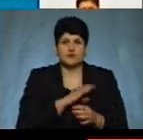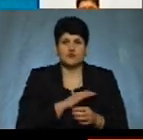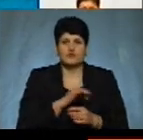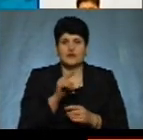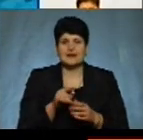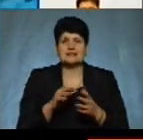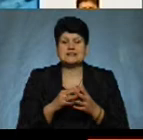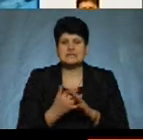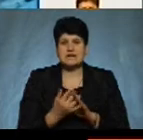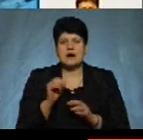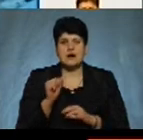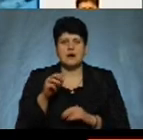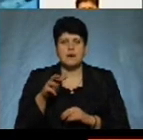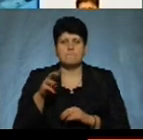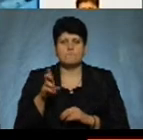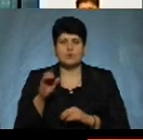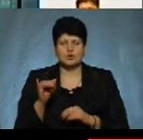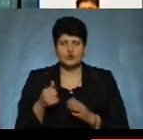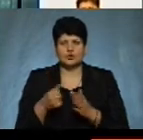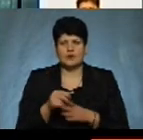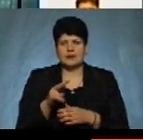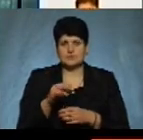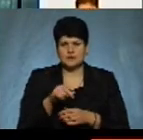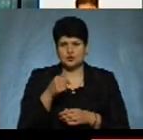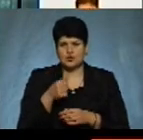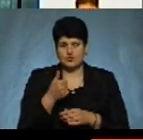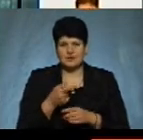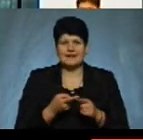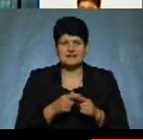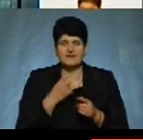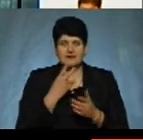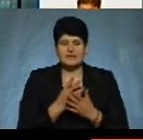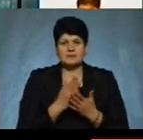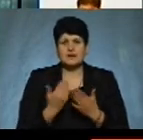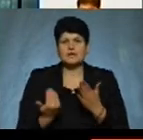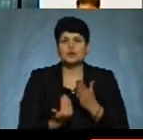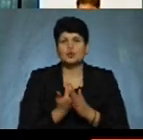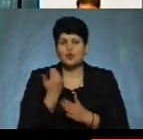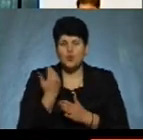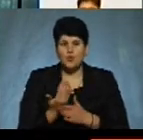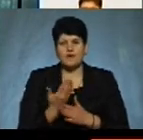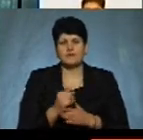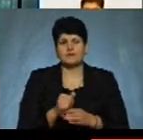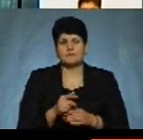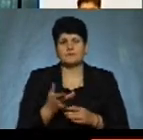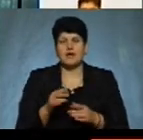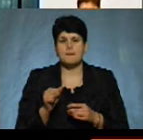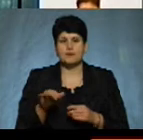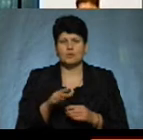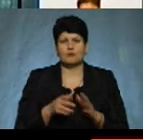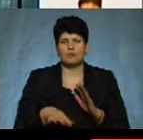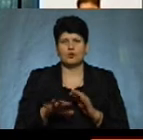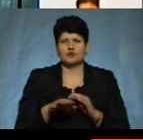як сільську амбулаторію до листопада цього року. А ось такий вигляд має нова амбулаторія у Протопопівці. Площа цього